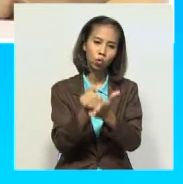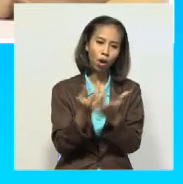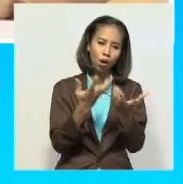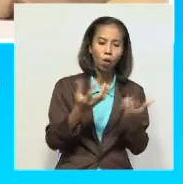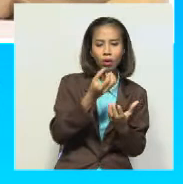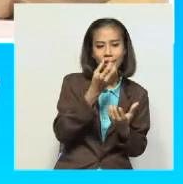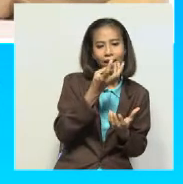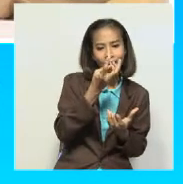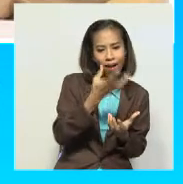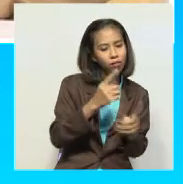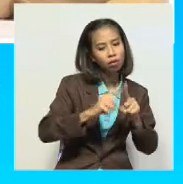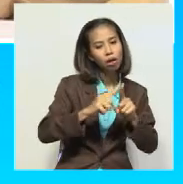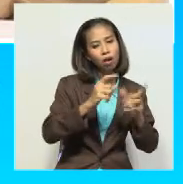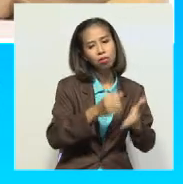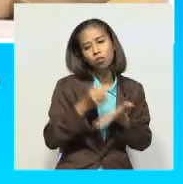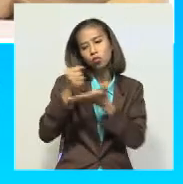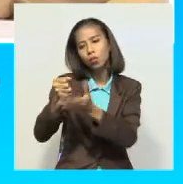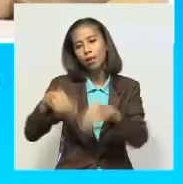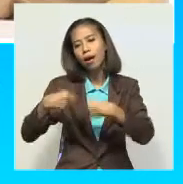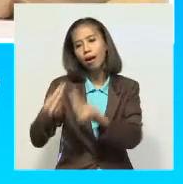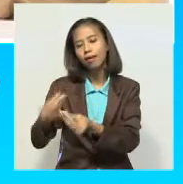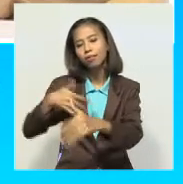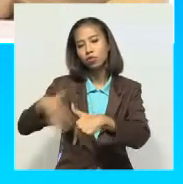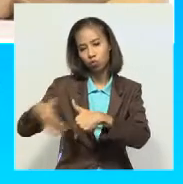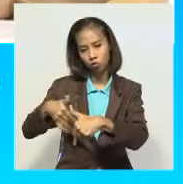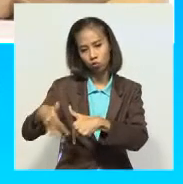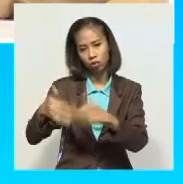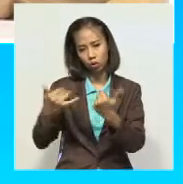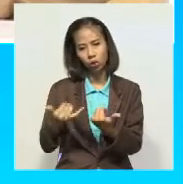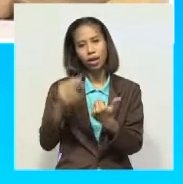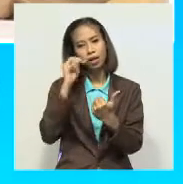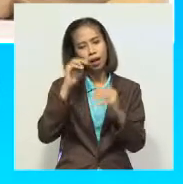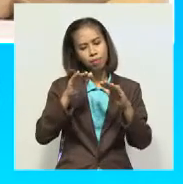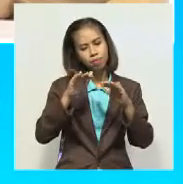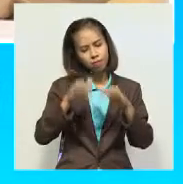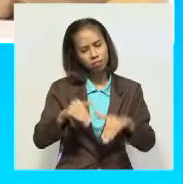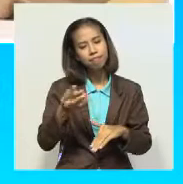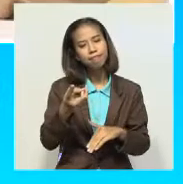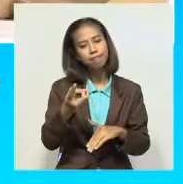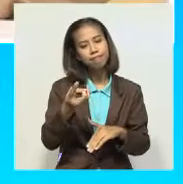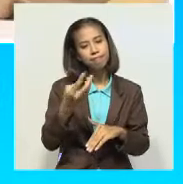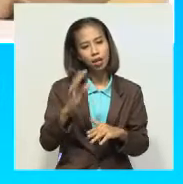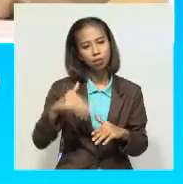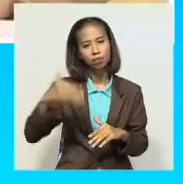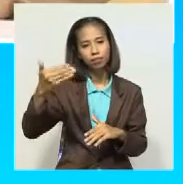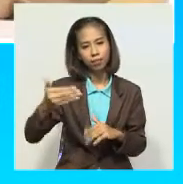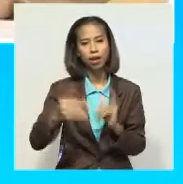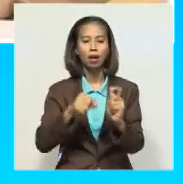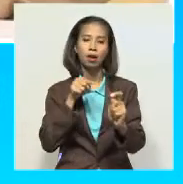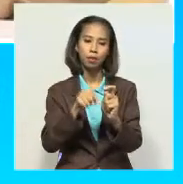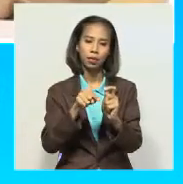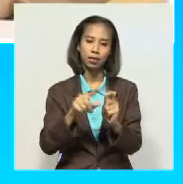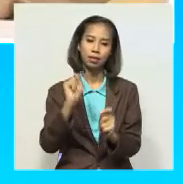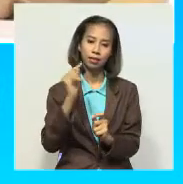ารแห้งเนี่ยเข้าไปส่งให้กับพี่น้องประชาชนในบริเวณดังกล่าวซึ่งตอนนี้ก็ค่อยๆลดปริมาณลงนิดหนึ่งที่อำเภอถัดมาก็คืออำเภอท่